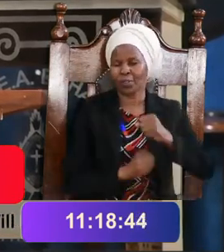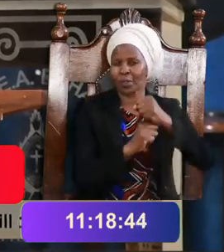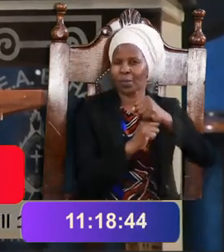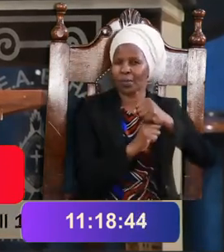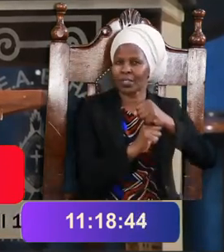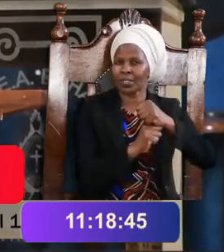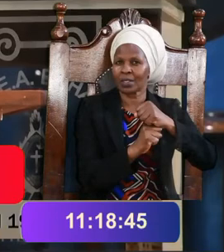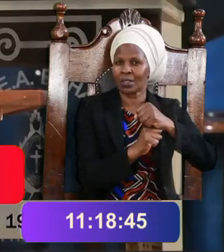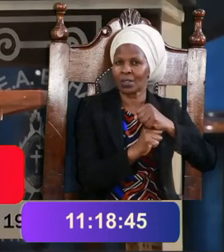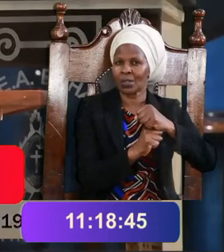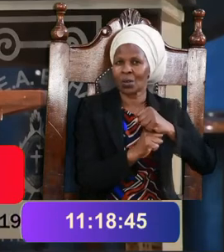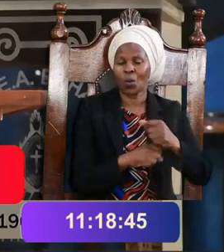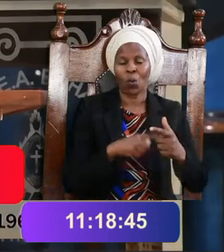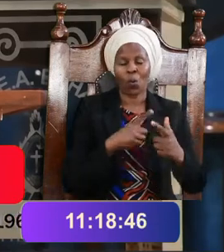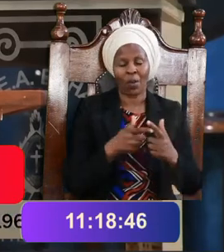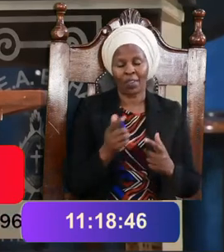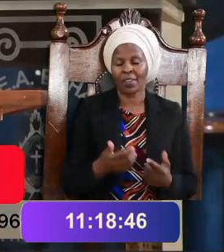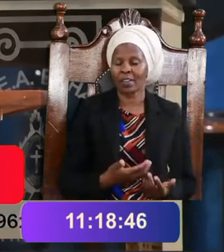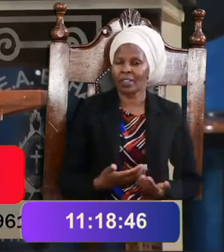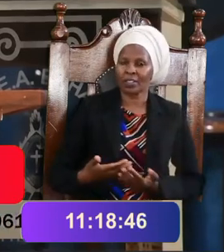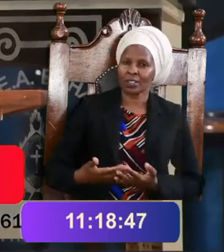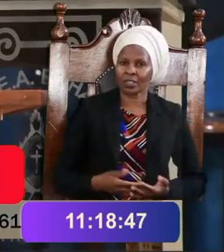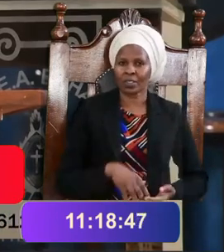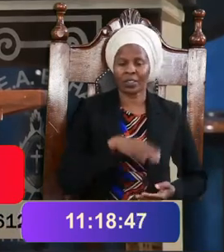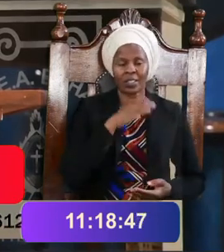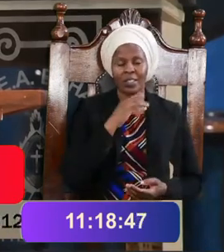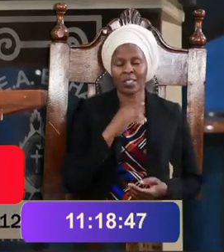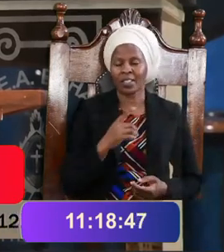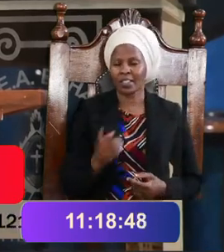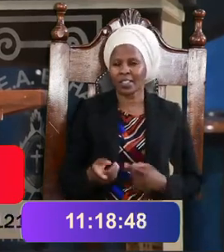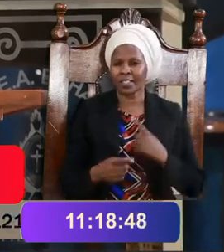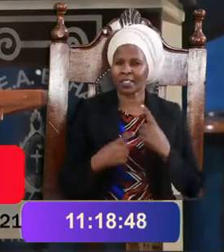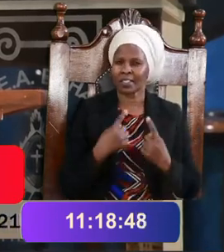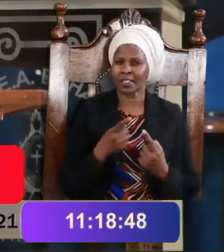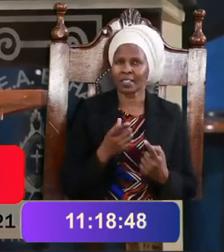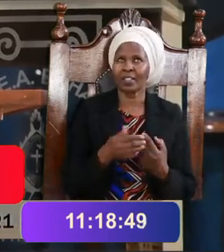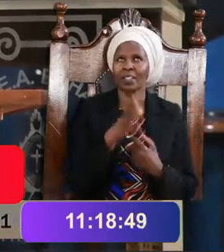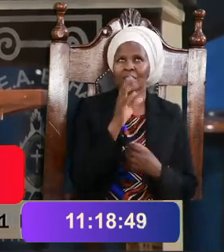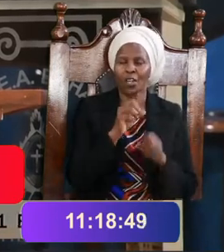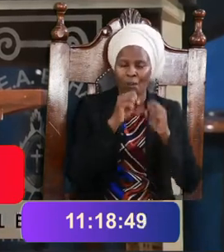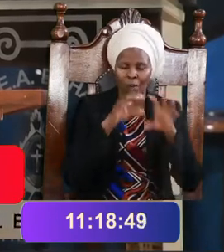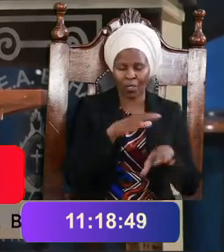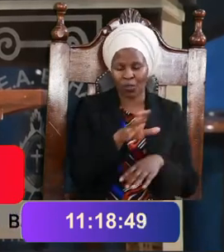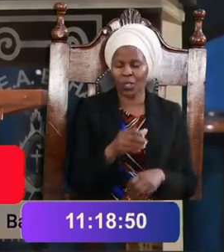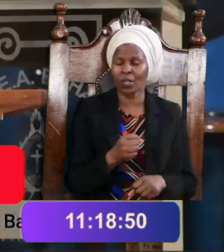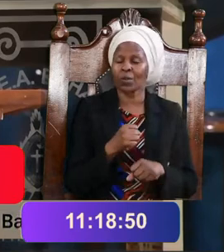na mtoto wao, na wanasema Mungu awabariki asidi kuwatenda mema.